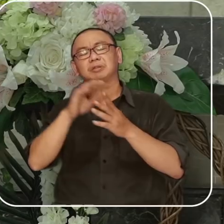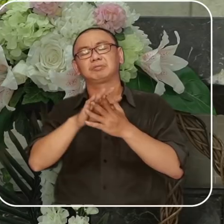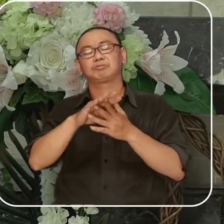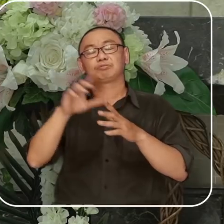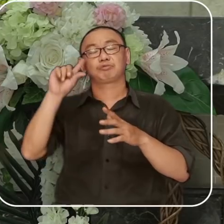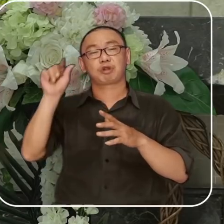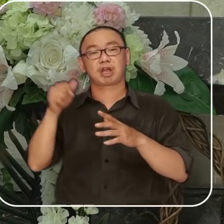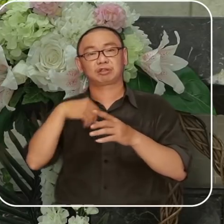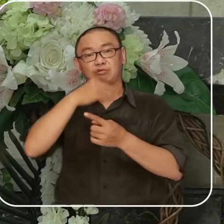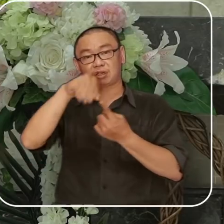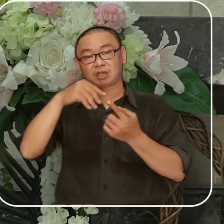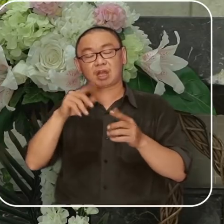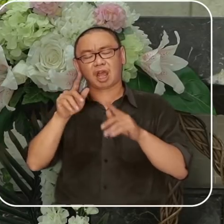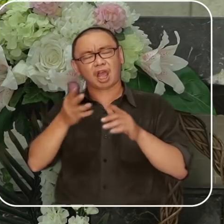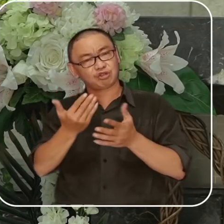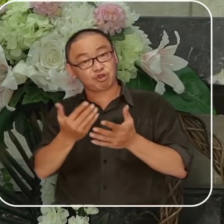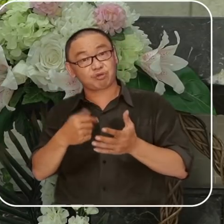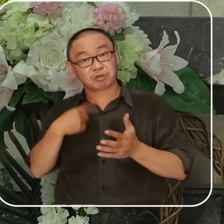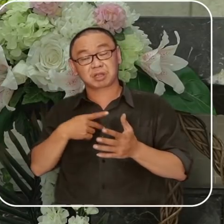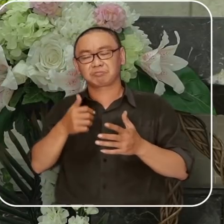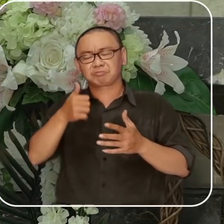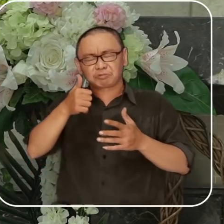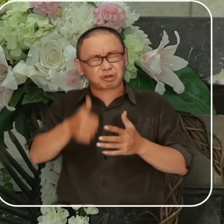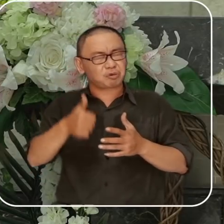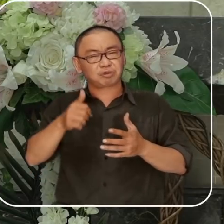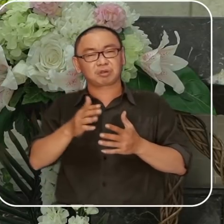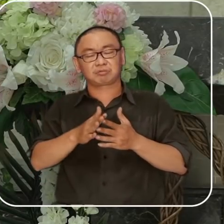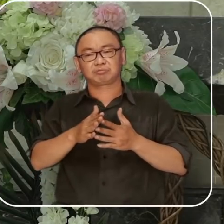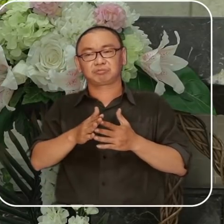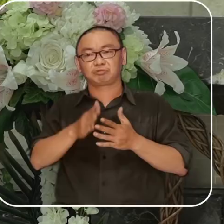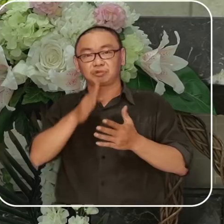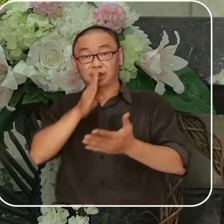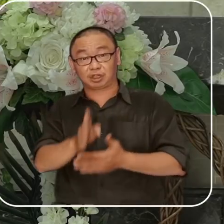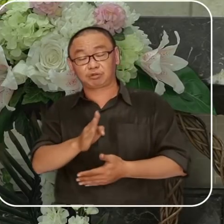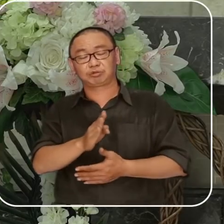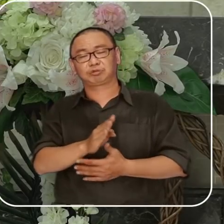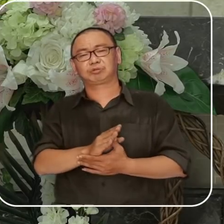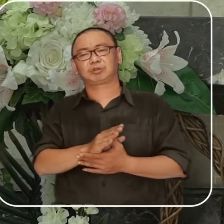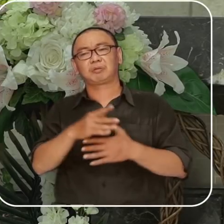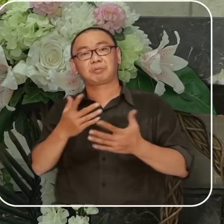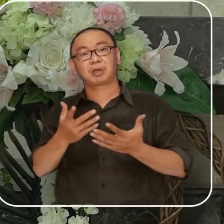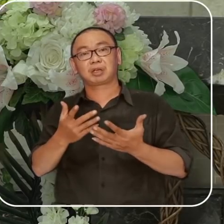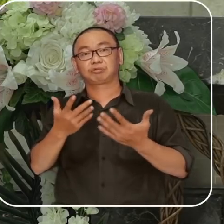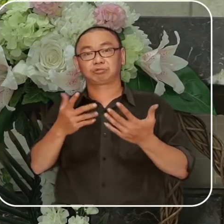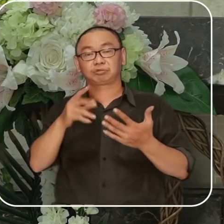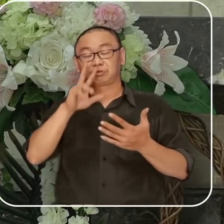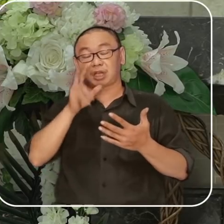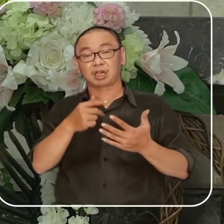kita gumulkan sungguh-sungguh dan penuh dengan serius, yaitu apa yang